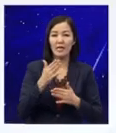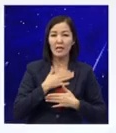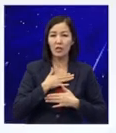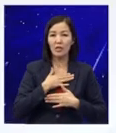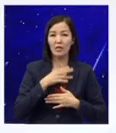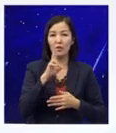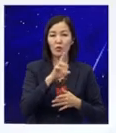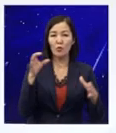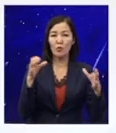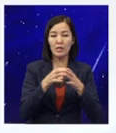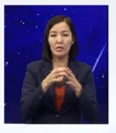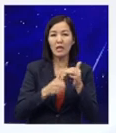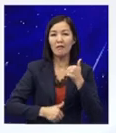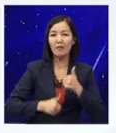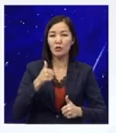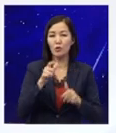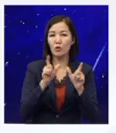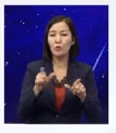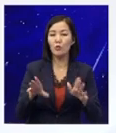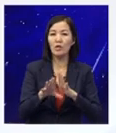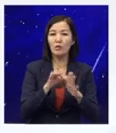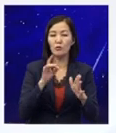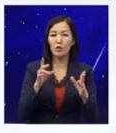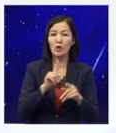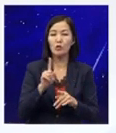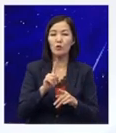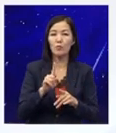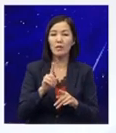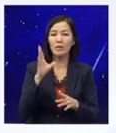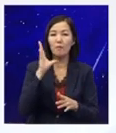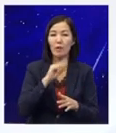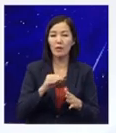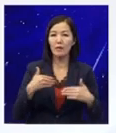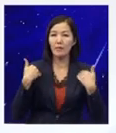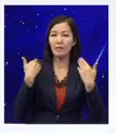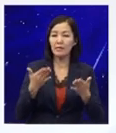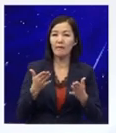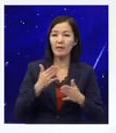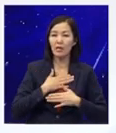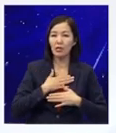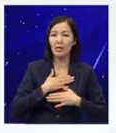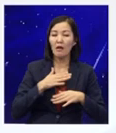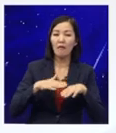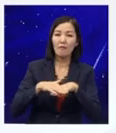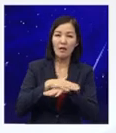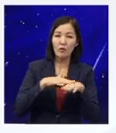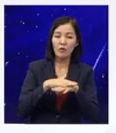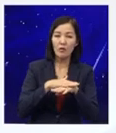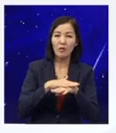партийцев, да, достойных людей выявить, да, чтобы они завтра представляли наших партийцев, народ